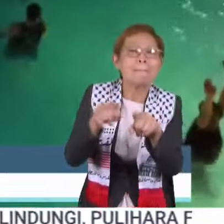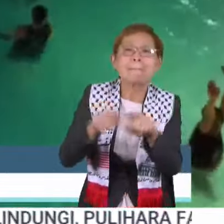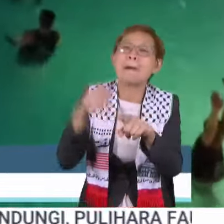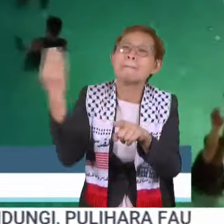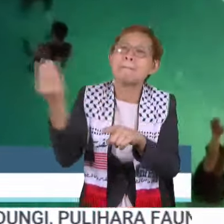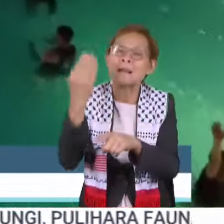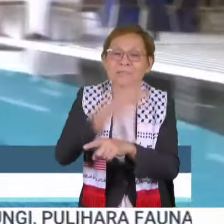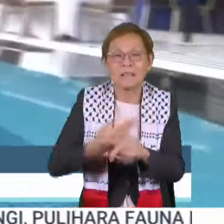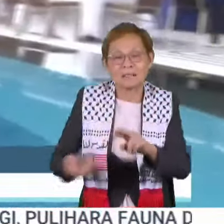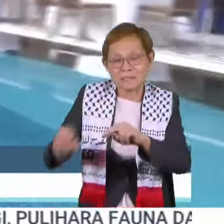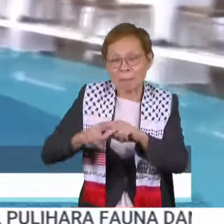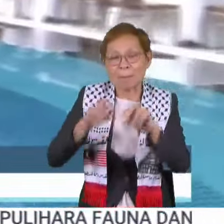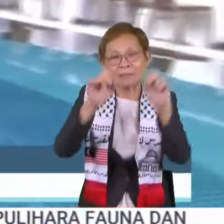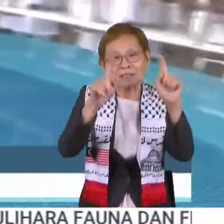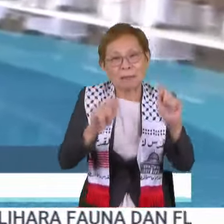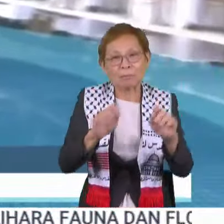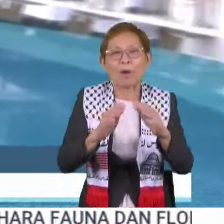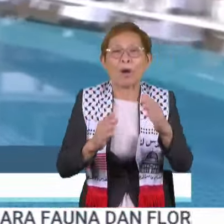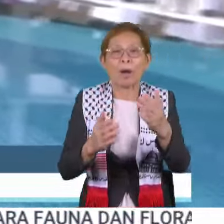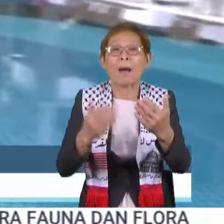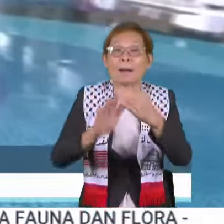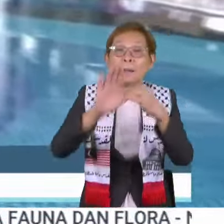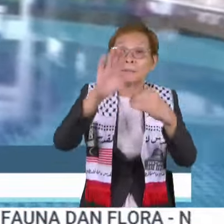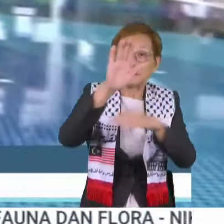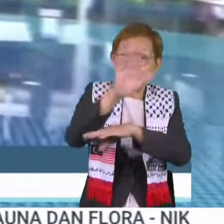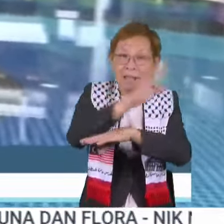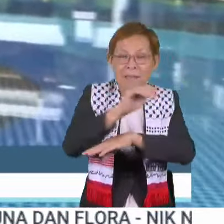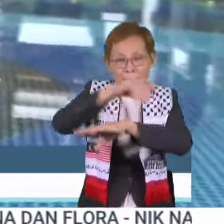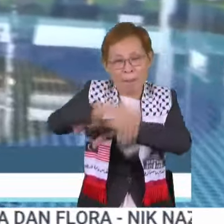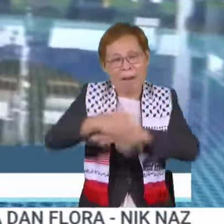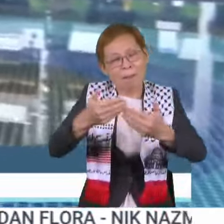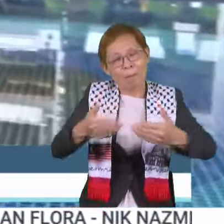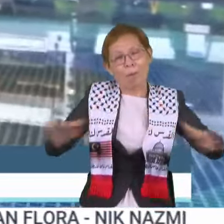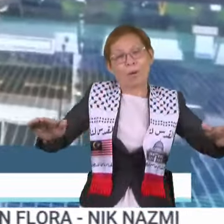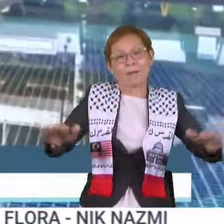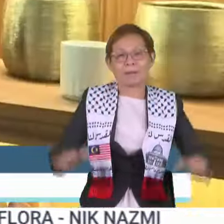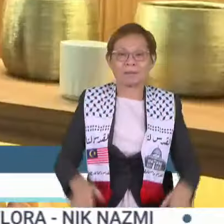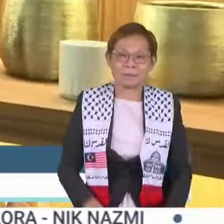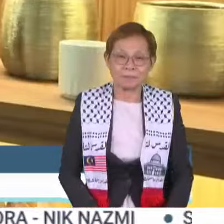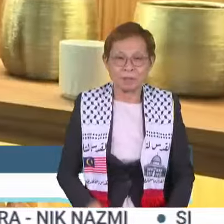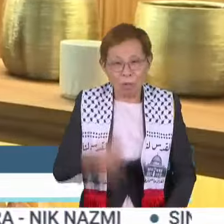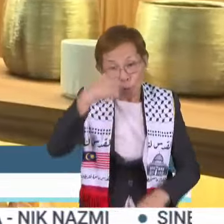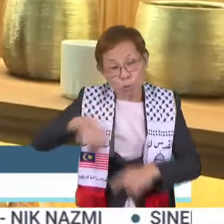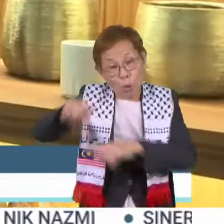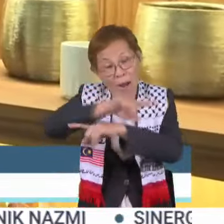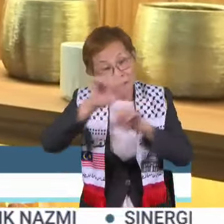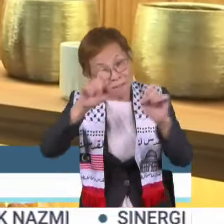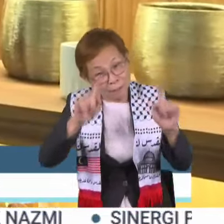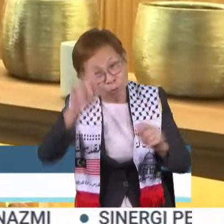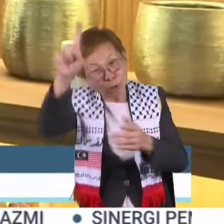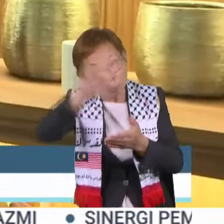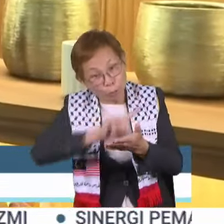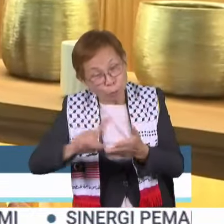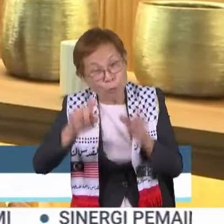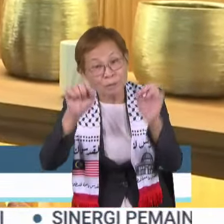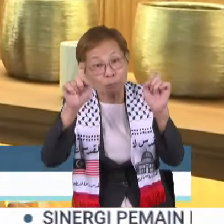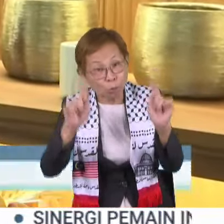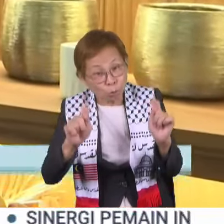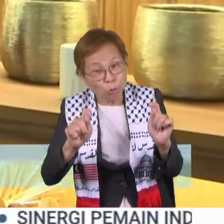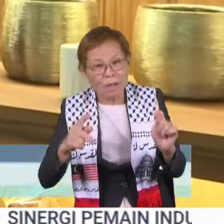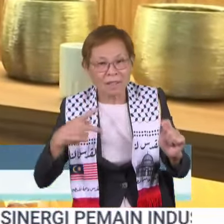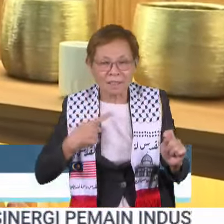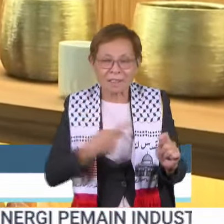tambahan setiap Sabtu dibuka siang dan malam untuk hari Sabtu saja dalam seminggu so